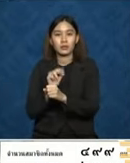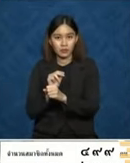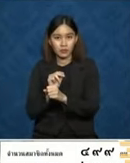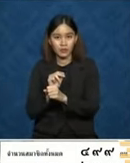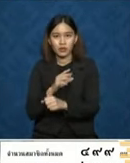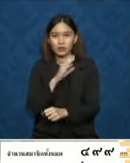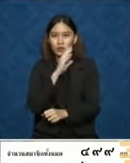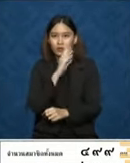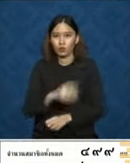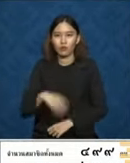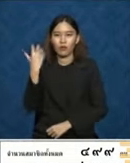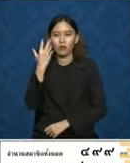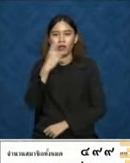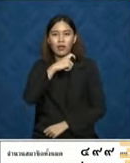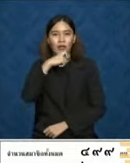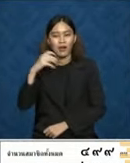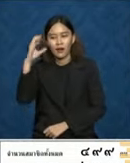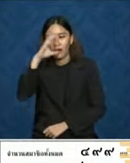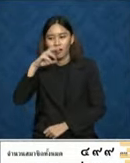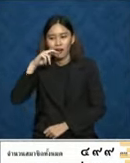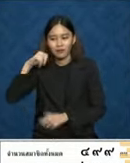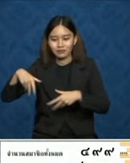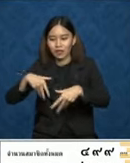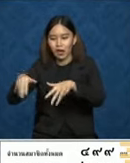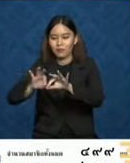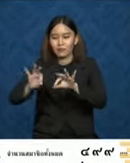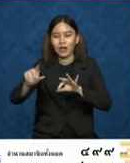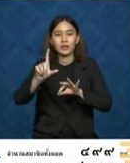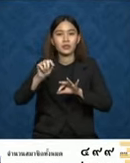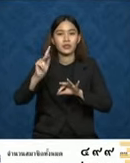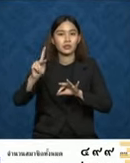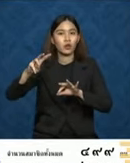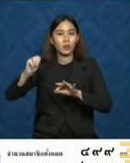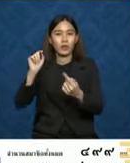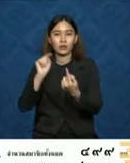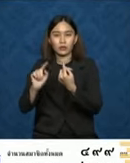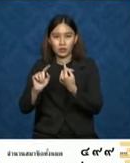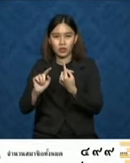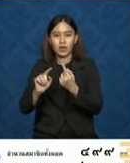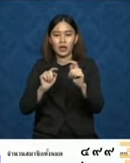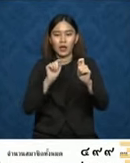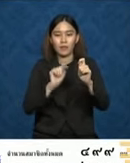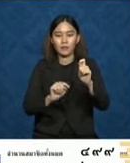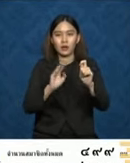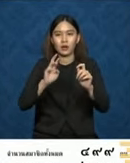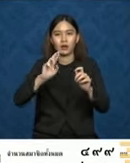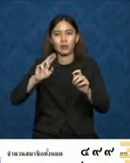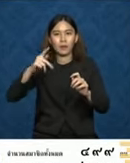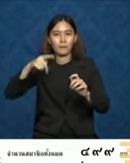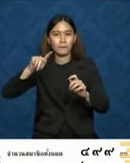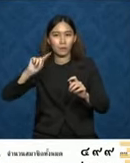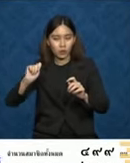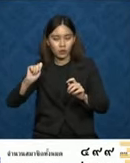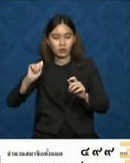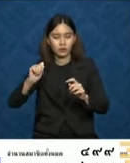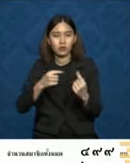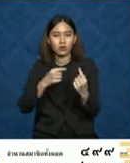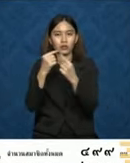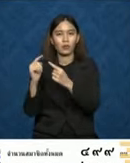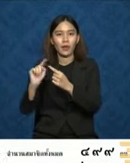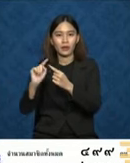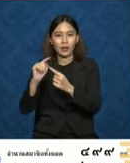เวลาเกิดไพยแล้งต้องไปหาแหล่งน้ำที่ไกลถึง 20กมในพื้นที่อำเภอบรรพจน์พิสัยและคลองกระท่อนและต่อ